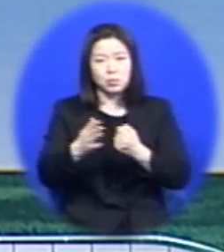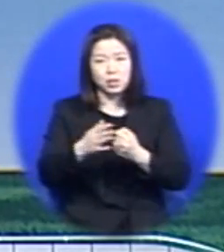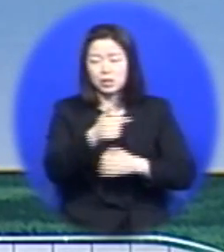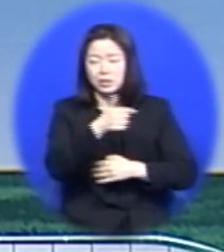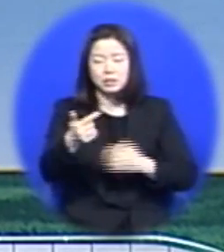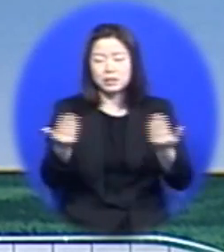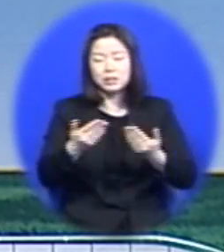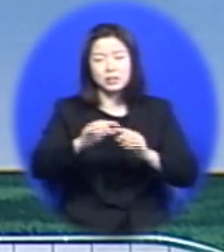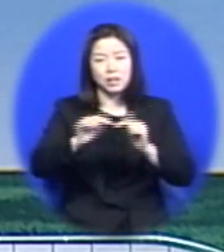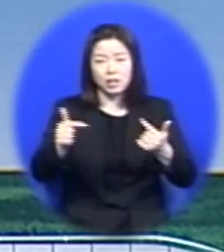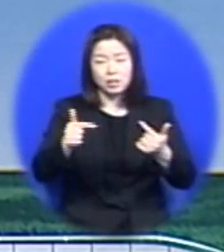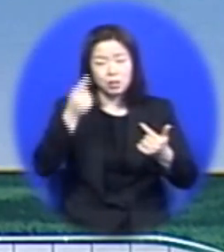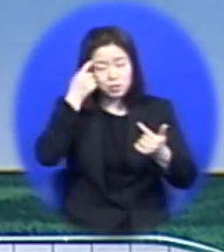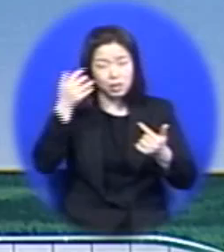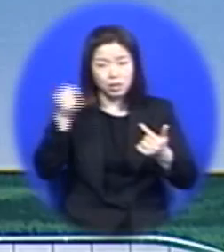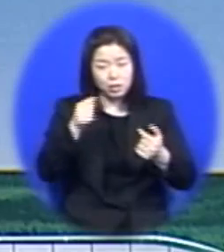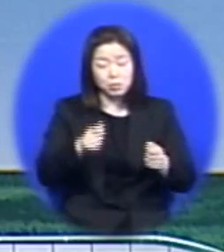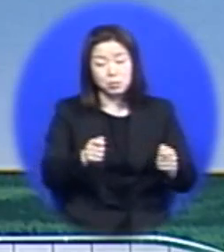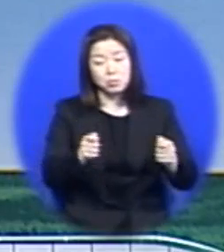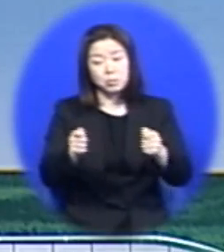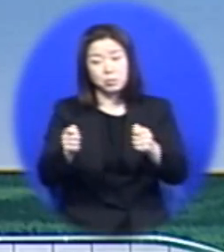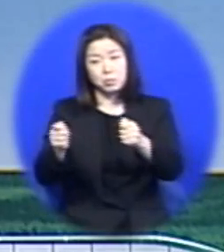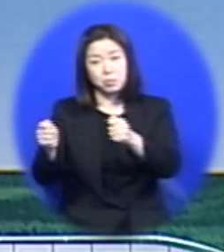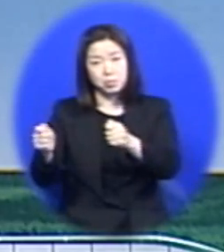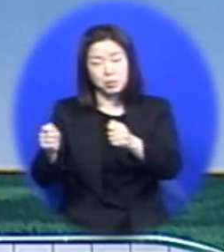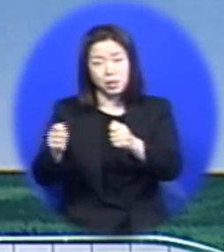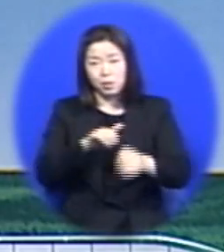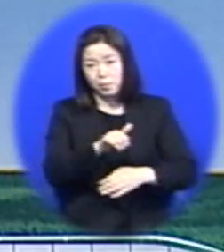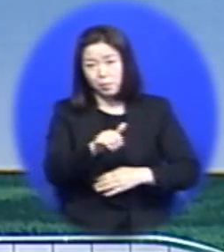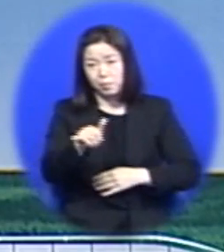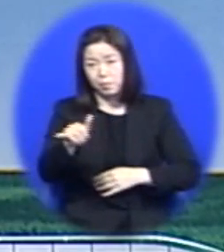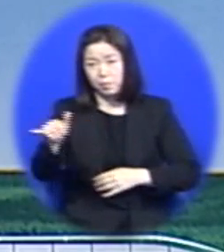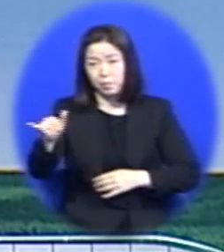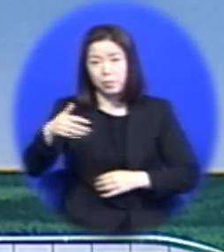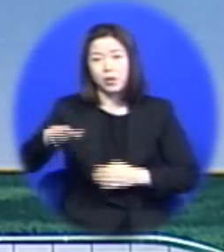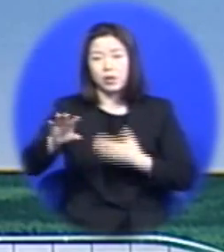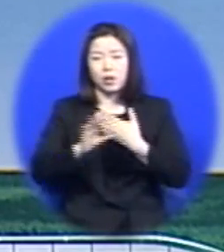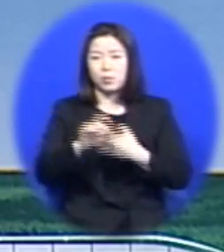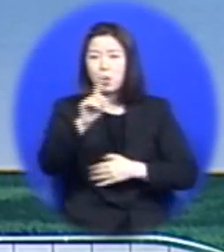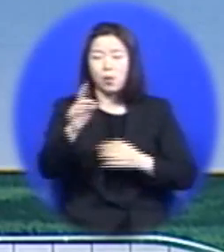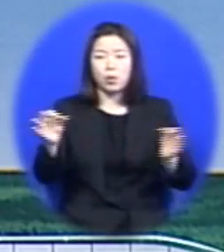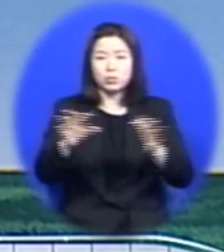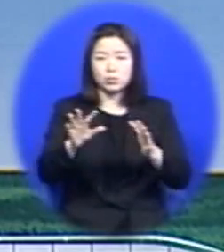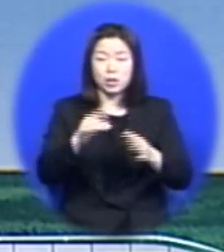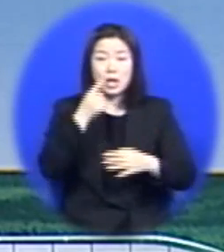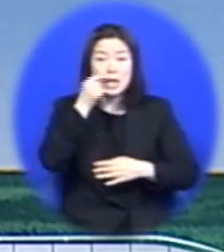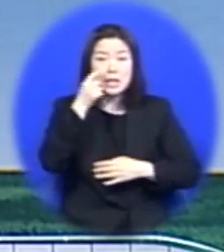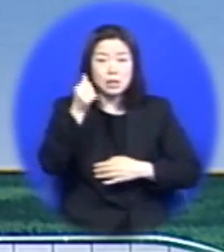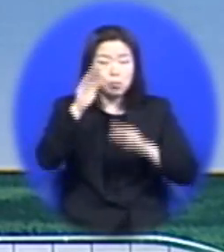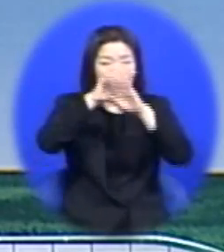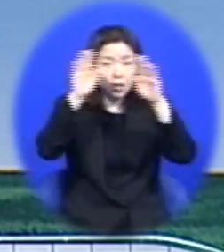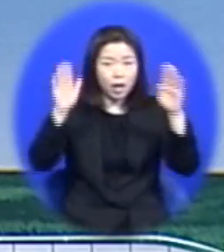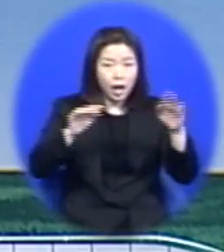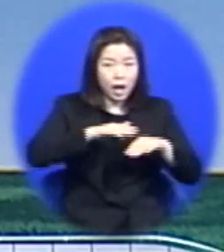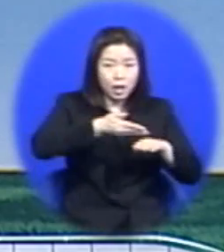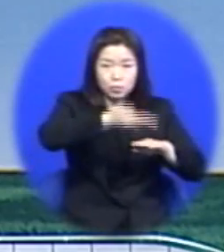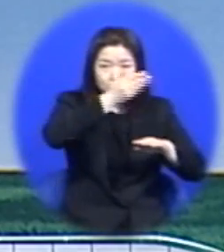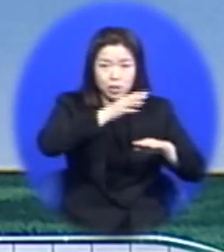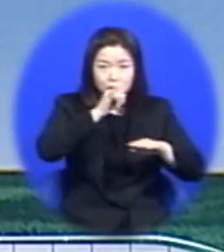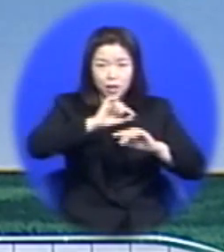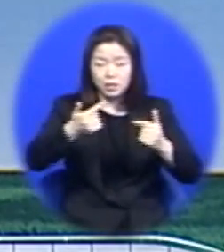큰일이겠어? 그리고 계속 조종을 해가면 어느 순간에 일본 상공에 있는 게 아니고 필리핀 상공에 가 있게 되는